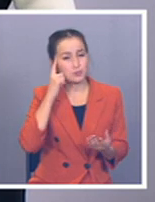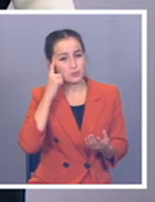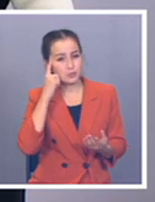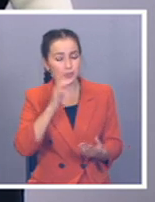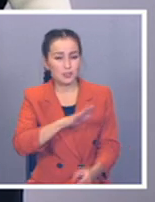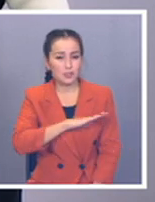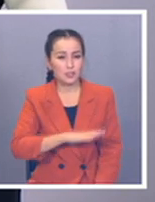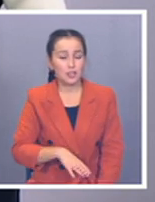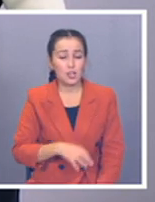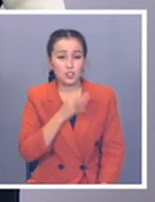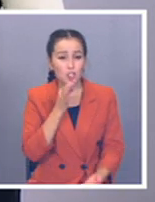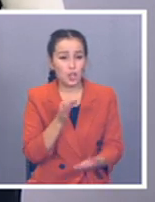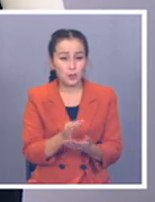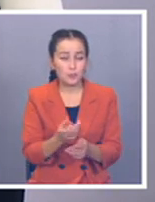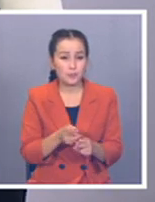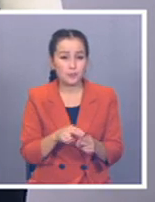жауап үлгісімен